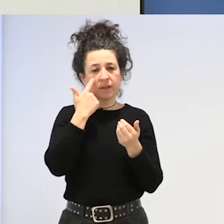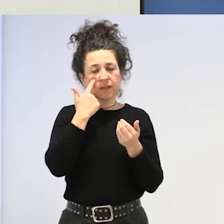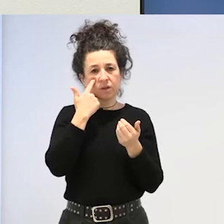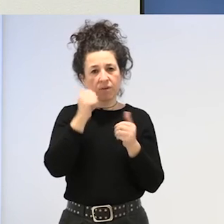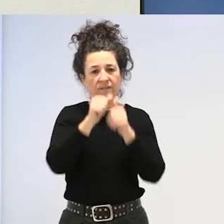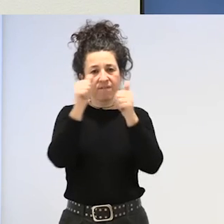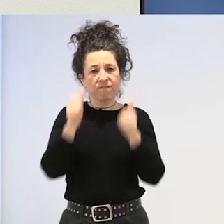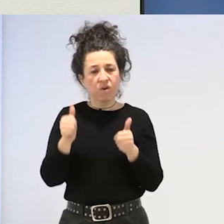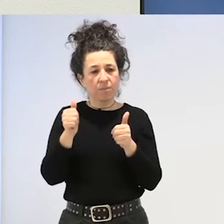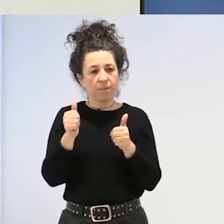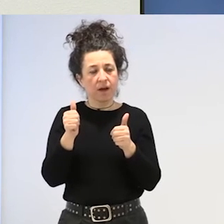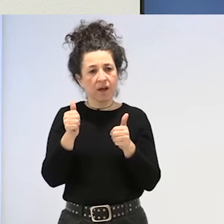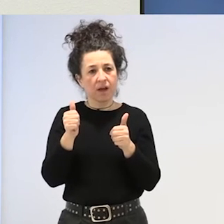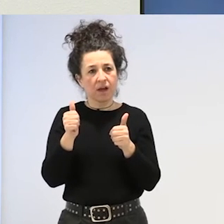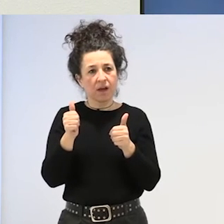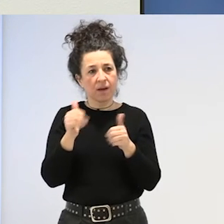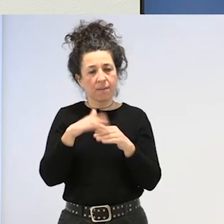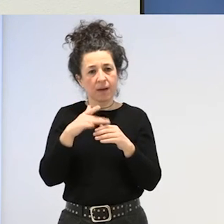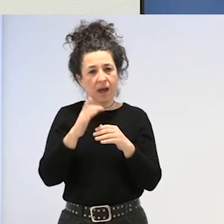asmatzeko lagungarriak,